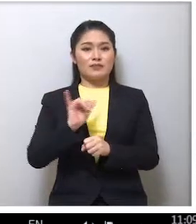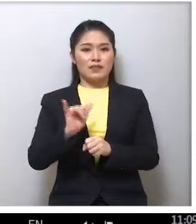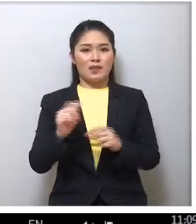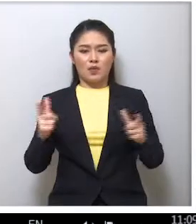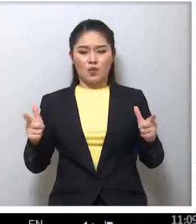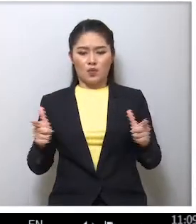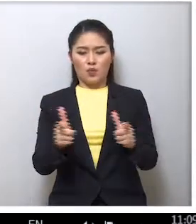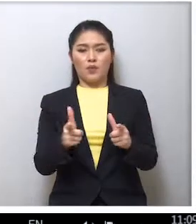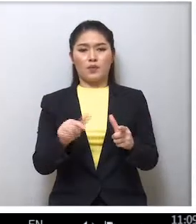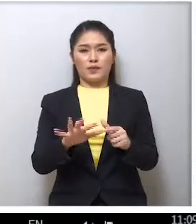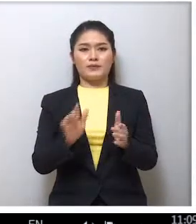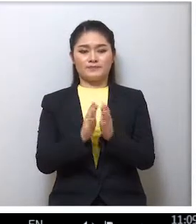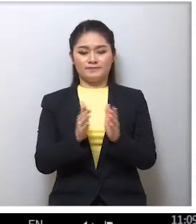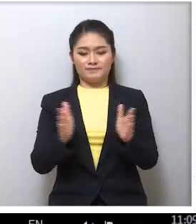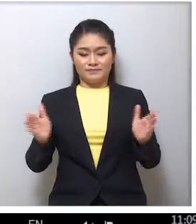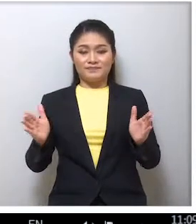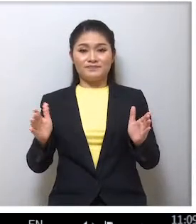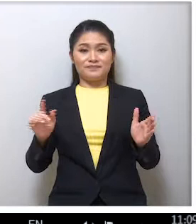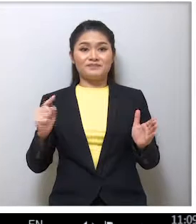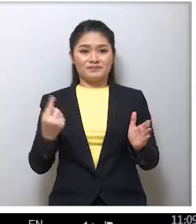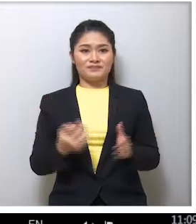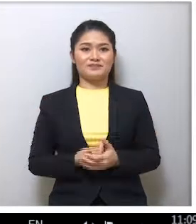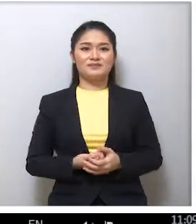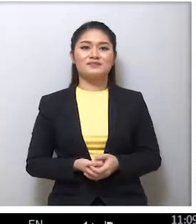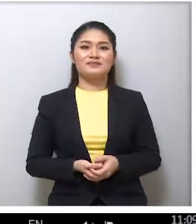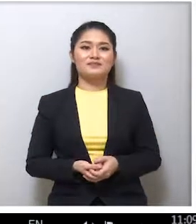าะก็ปรับไซส์เขานิดนึง